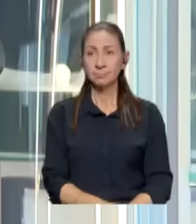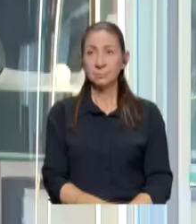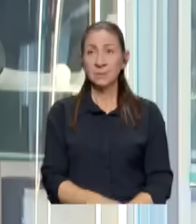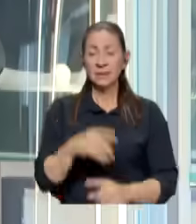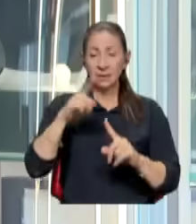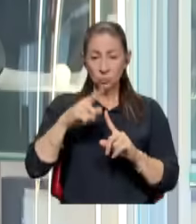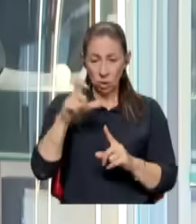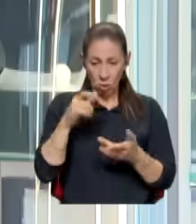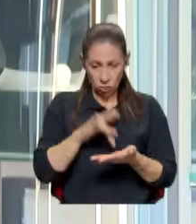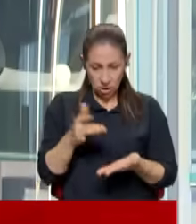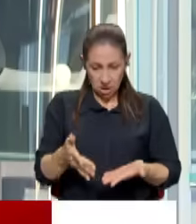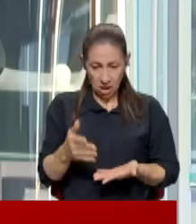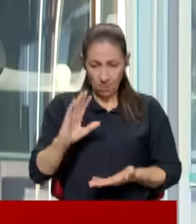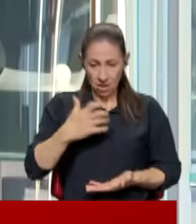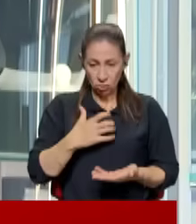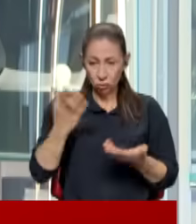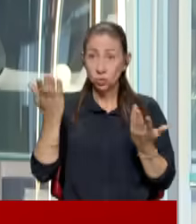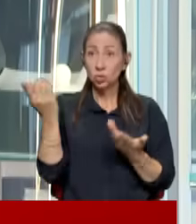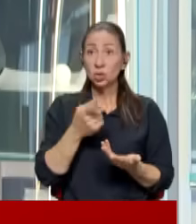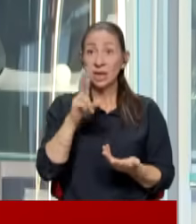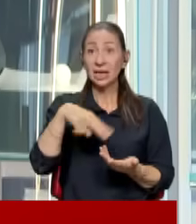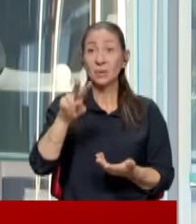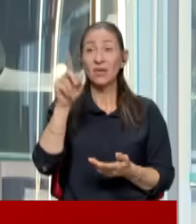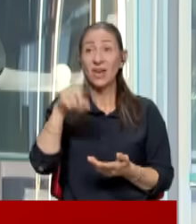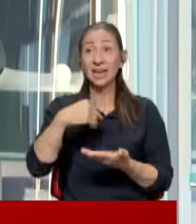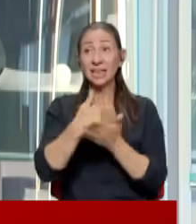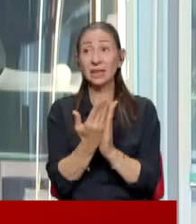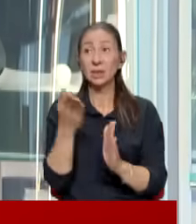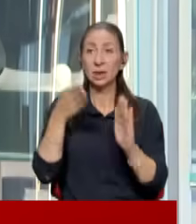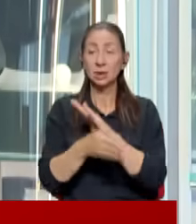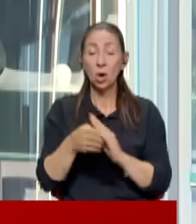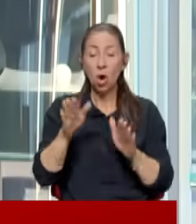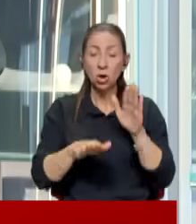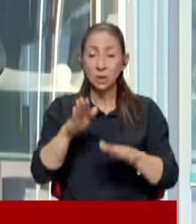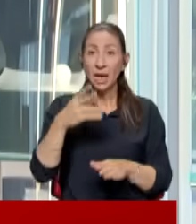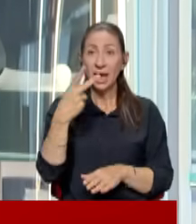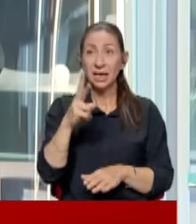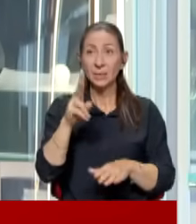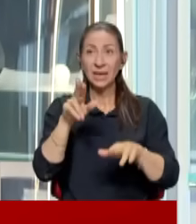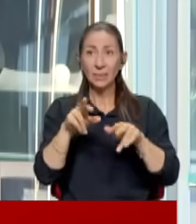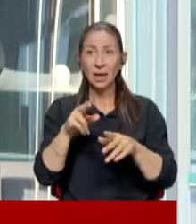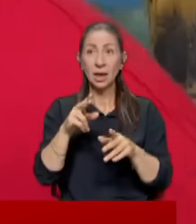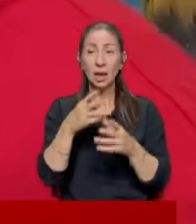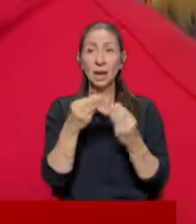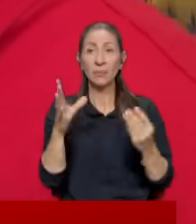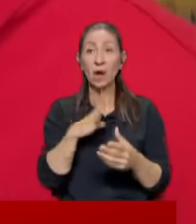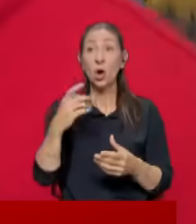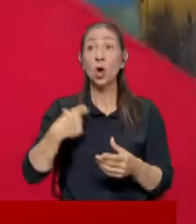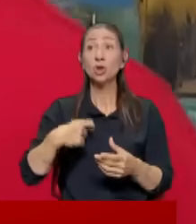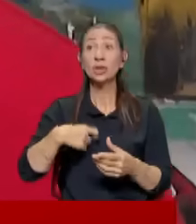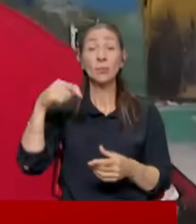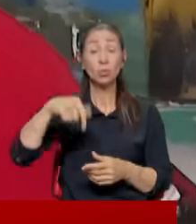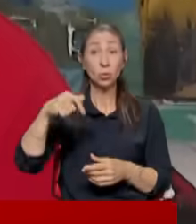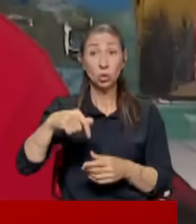ayının ortasındayız. İşlerin büyük bölümü %27 vergi dilimine girdi. Ortalama 2000 liraya yakın kayıpları var. Özel sektörde